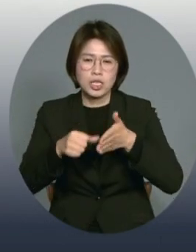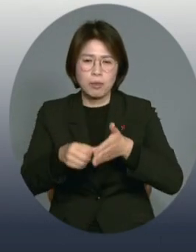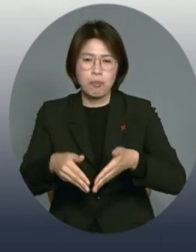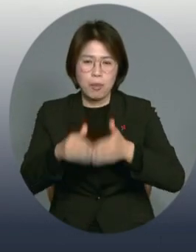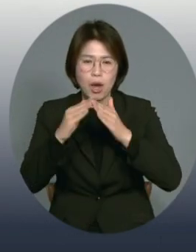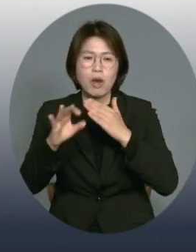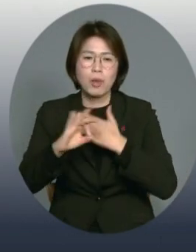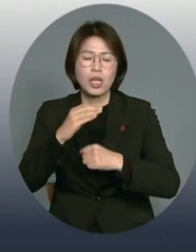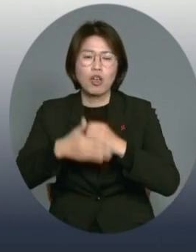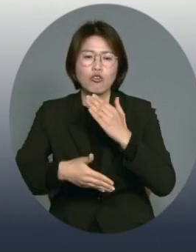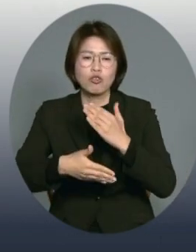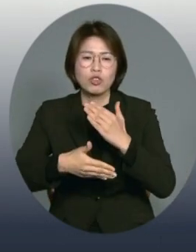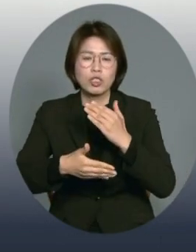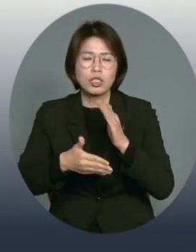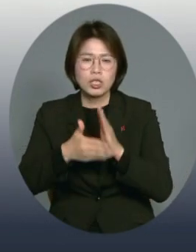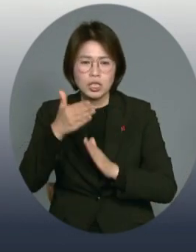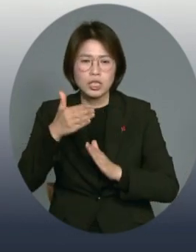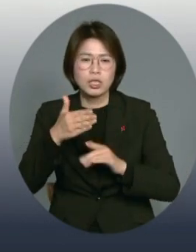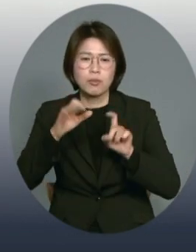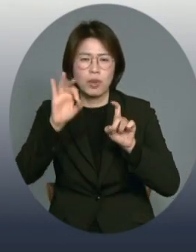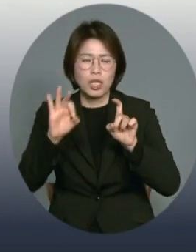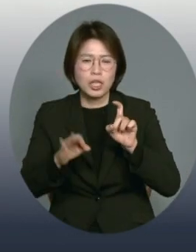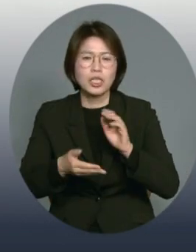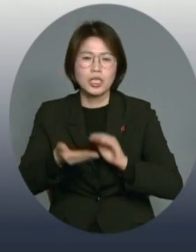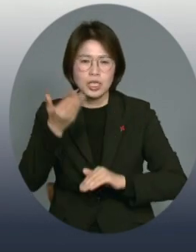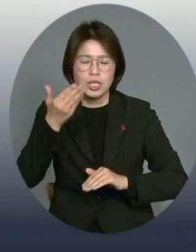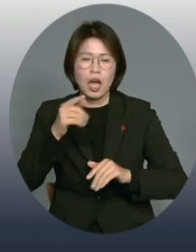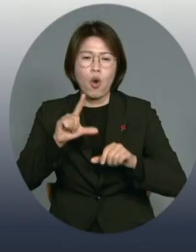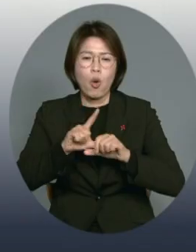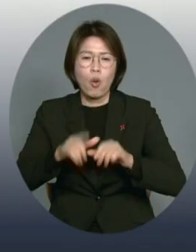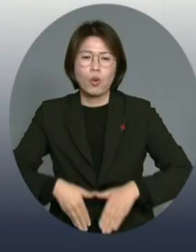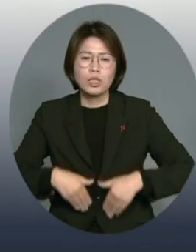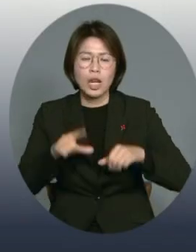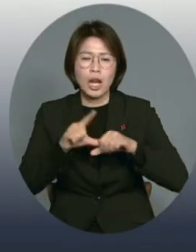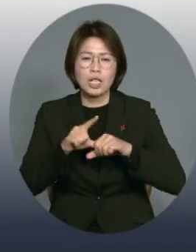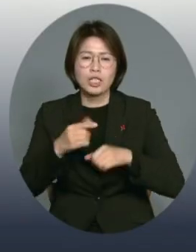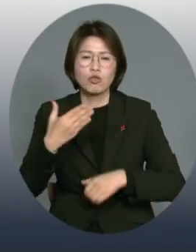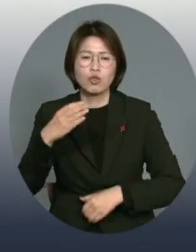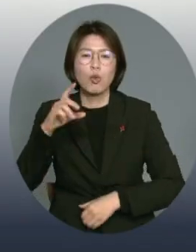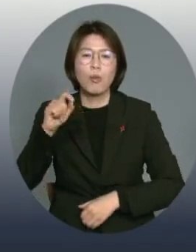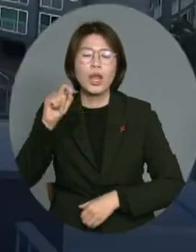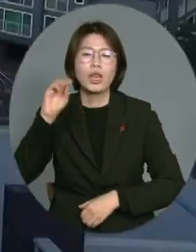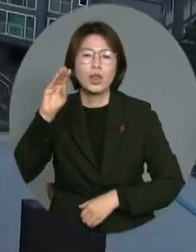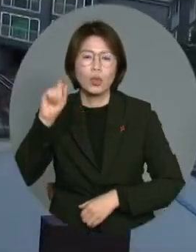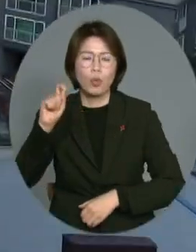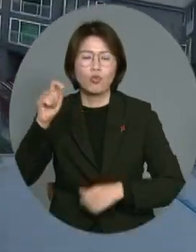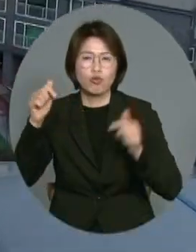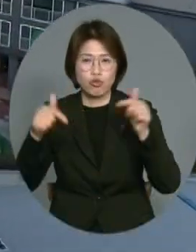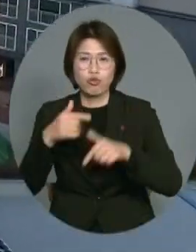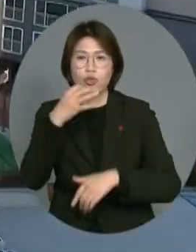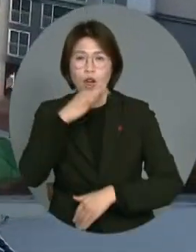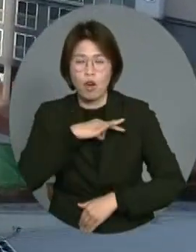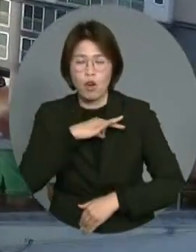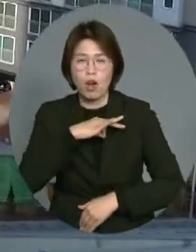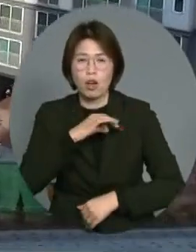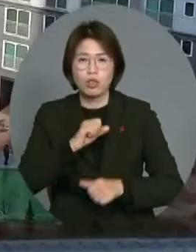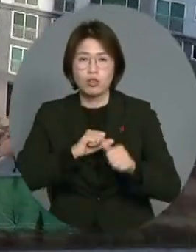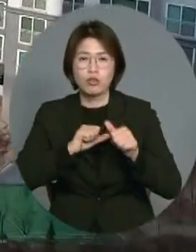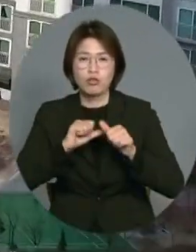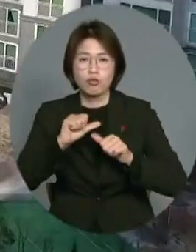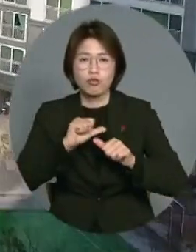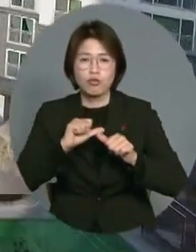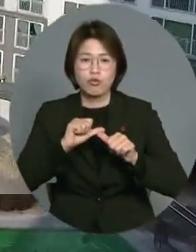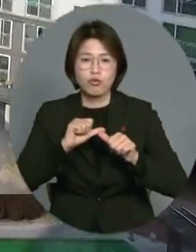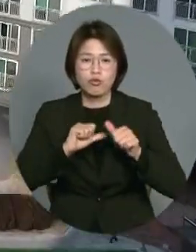배출량의 10%가 넘는 온실가스 95만 톤을 감축하는 효과가 있습니다. 수송 부문은